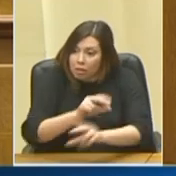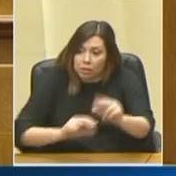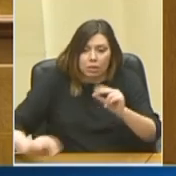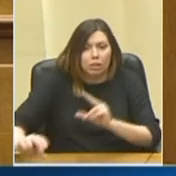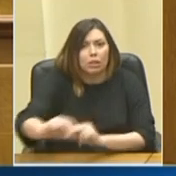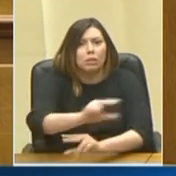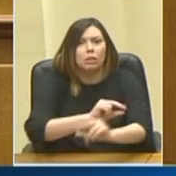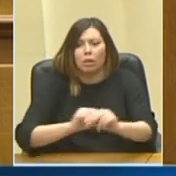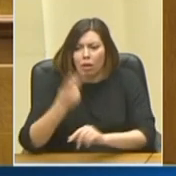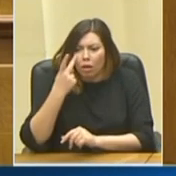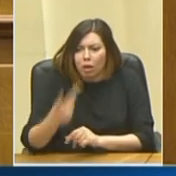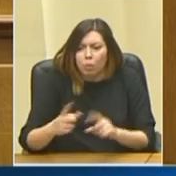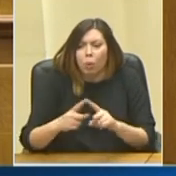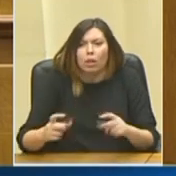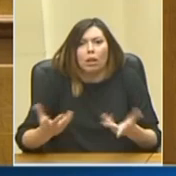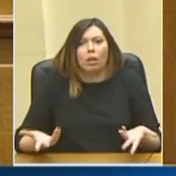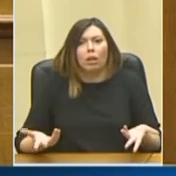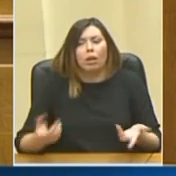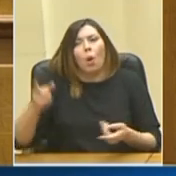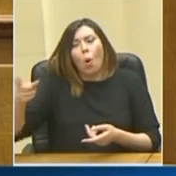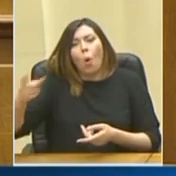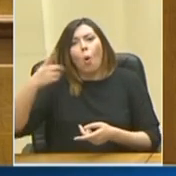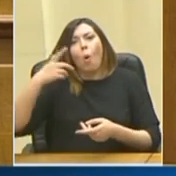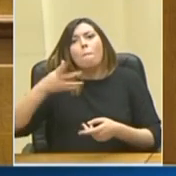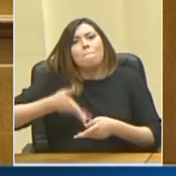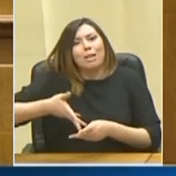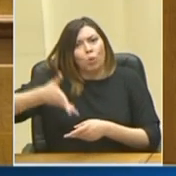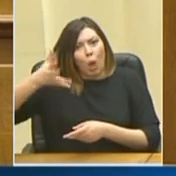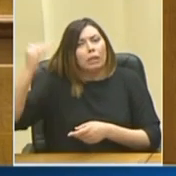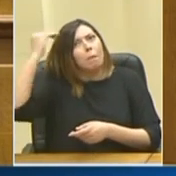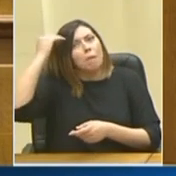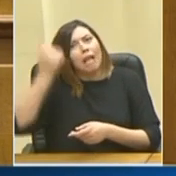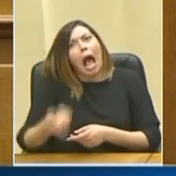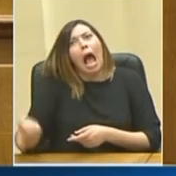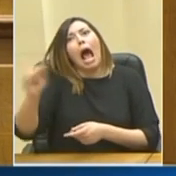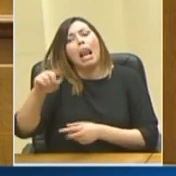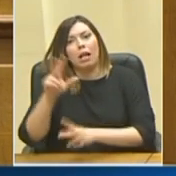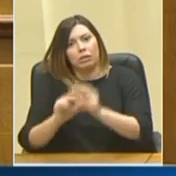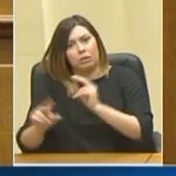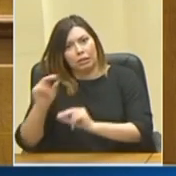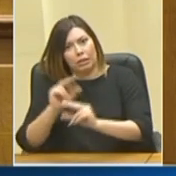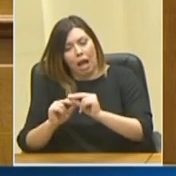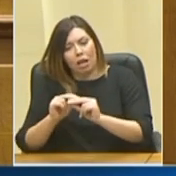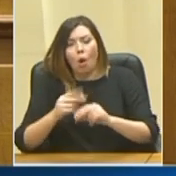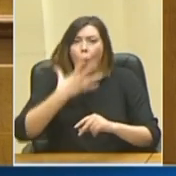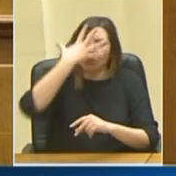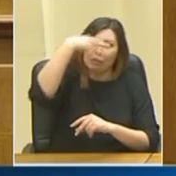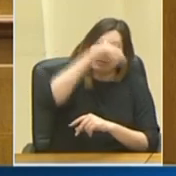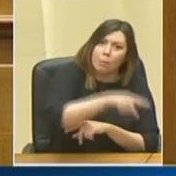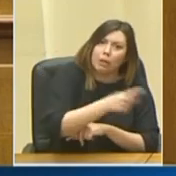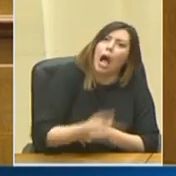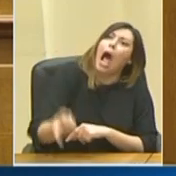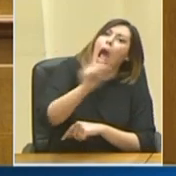εξής. Άλλα έχει στο κεφάλι του να αναθεωρήσει ο Μητσοτάκης και άλλα ο Τσίπρας.